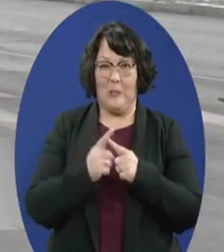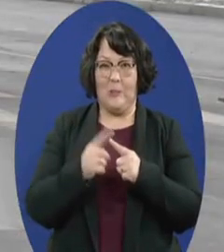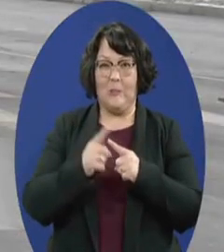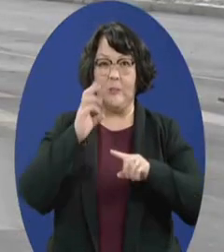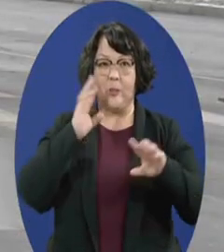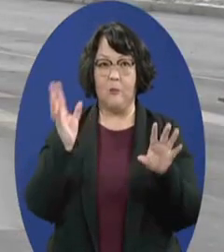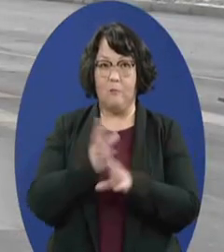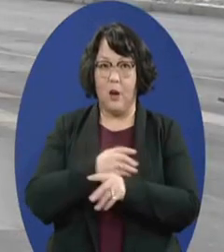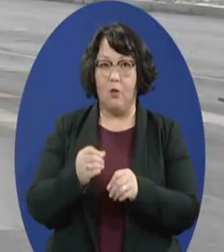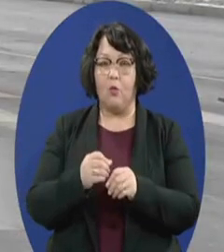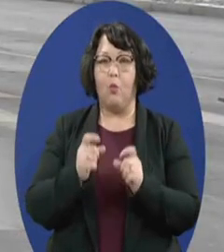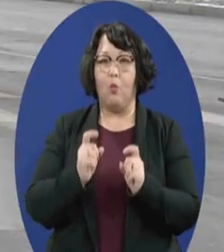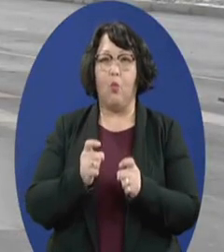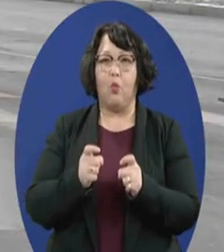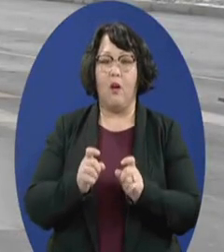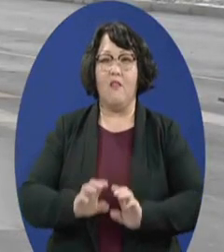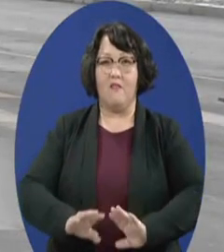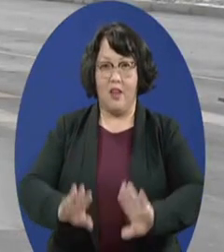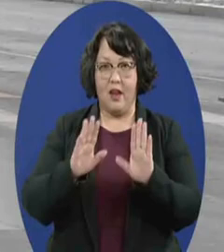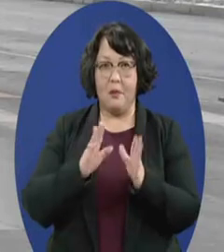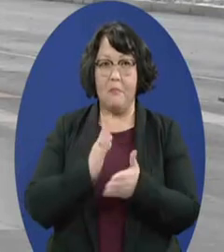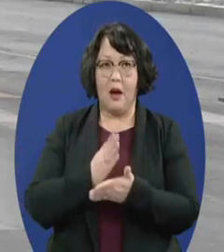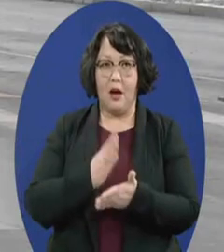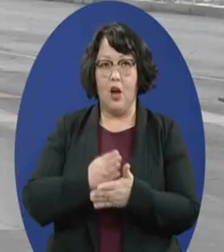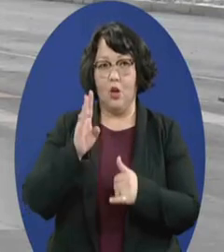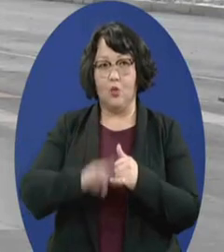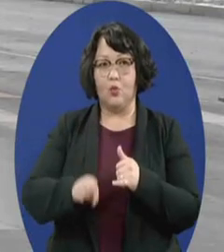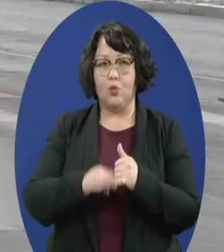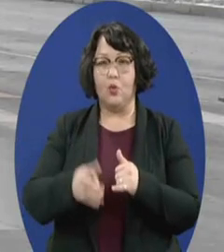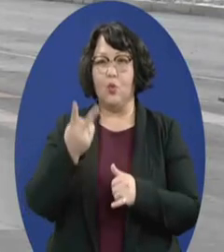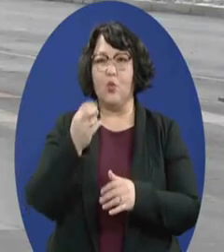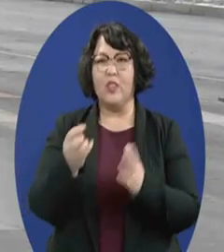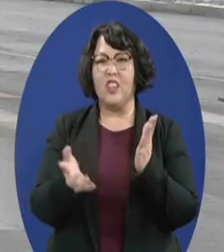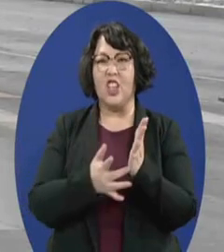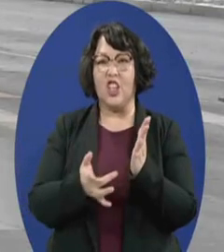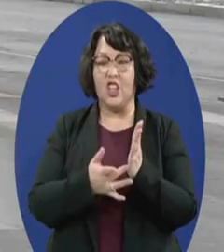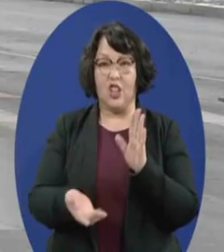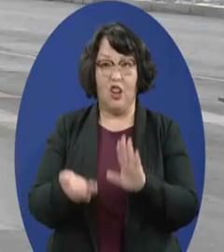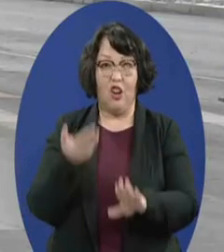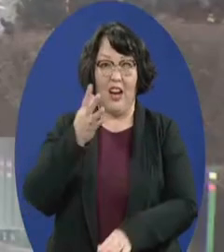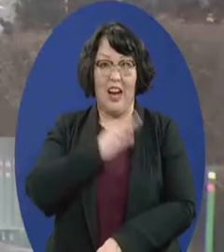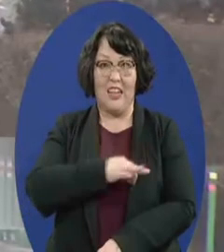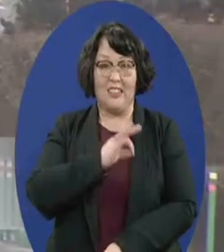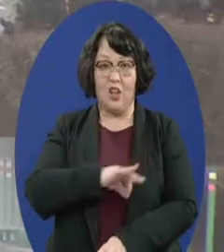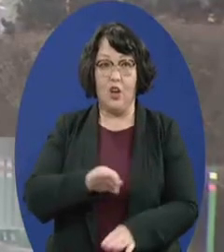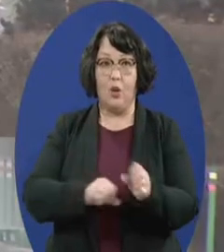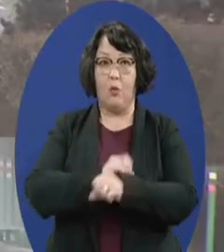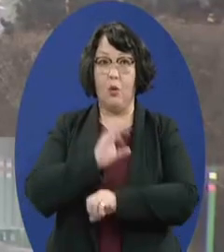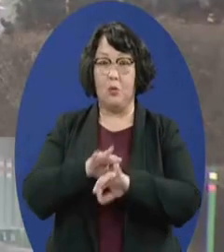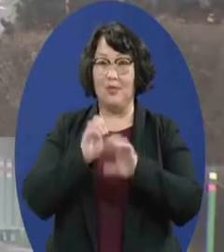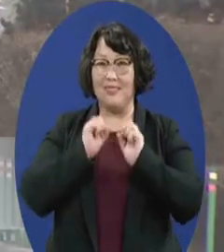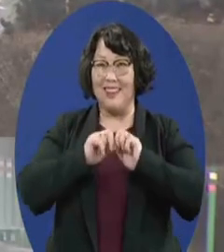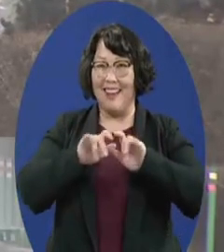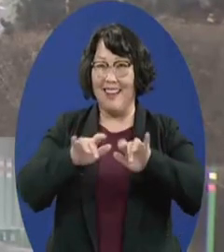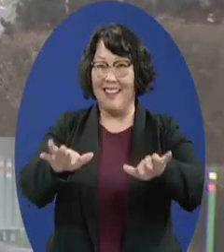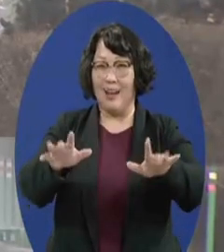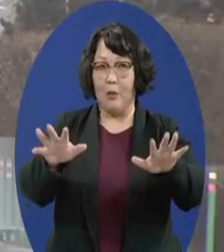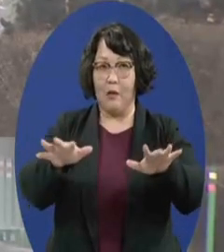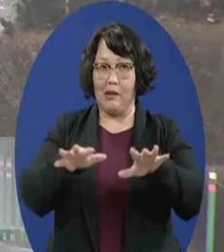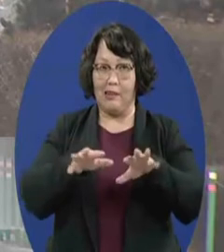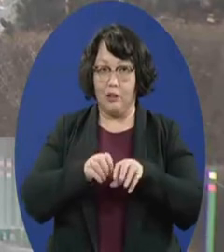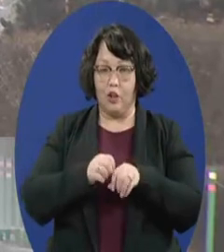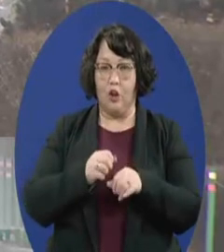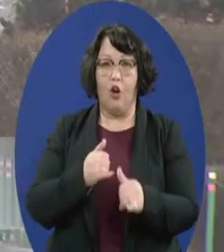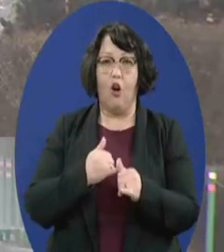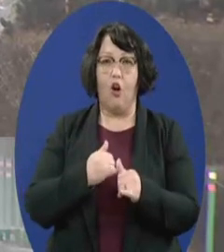зохицуултыг өөрчлөхгүй байх чиглэлтэй байгаа юм. За харин сүүлийн үеийн технологийн дэвшлийг ашиглаж халдварын тархалтыг багасгах,